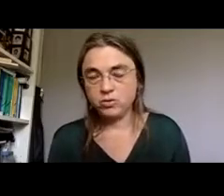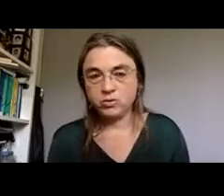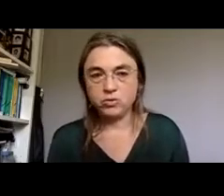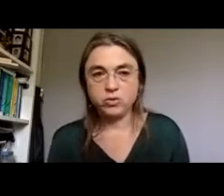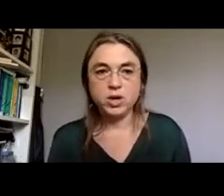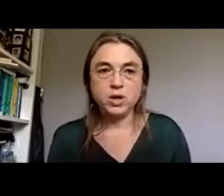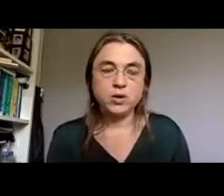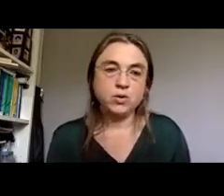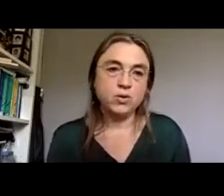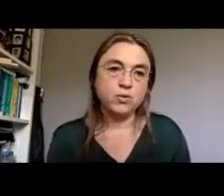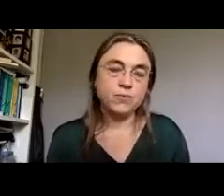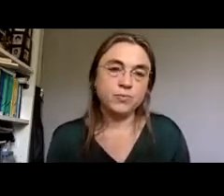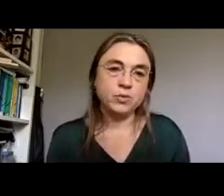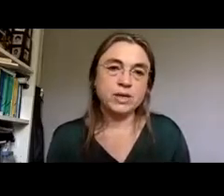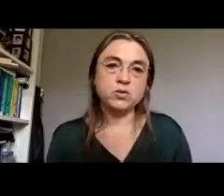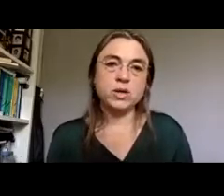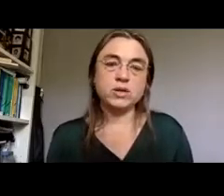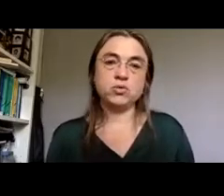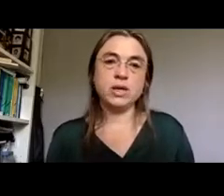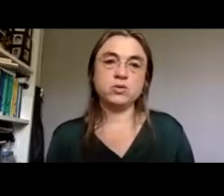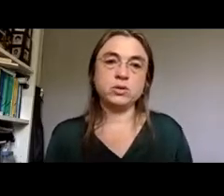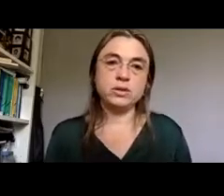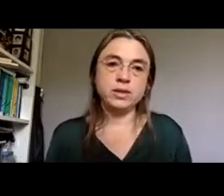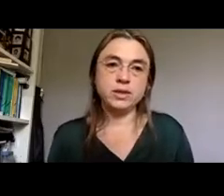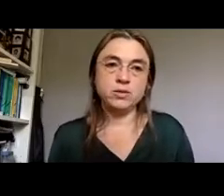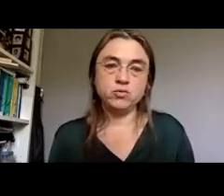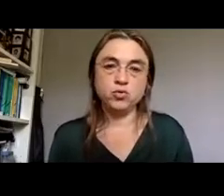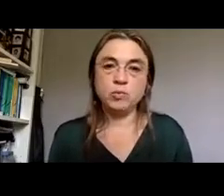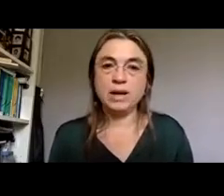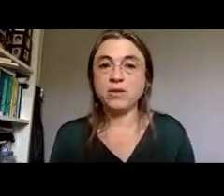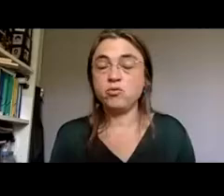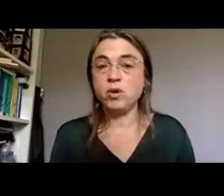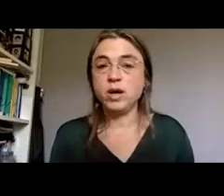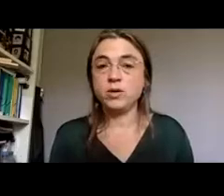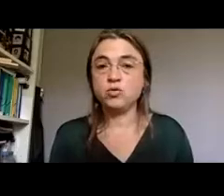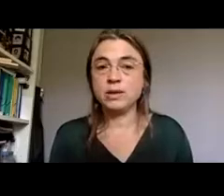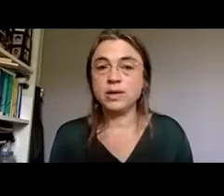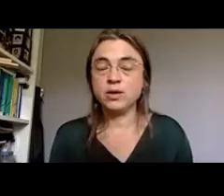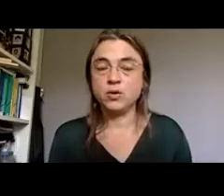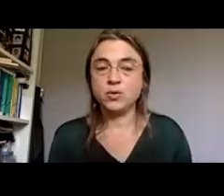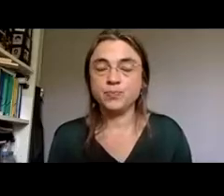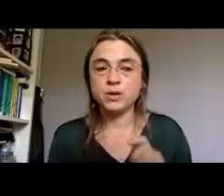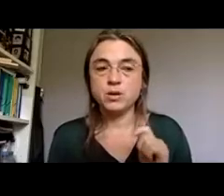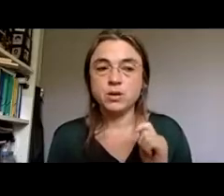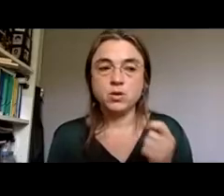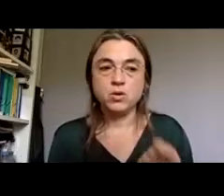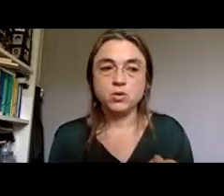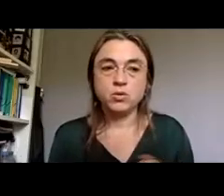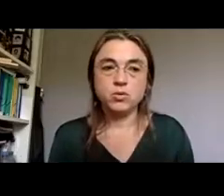vouloir une restauration de la surdité, ou de ne pas la vouloir de manière